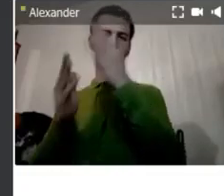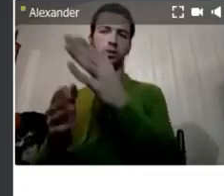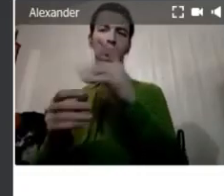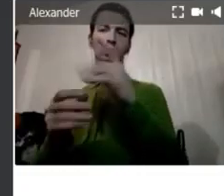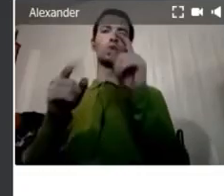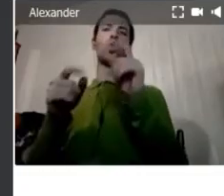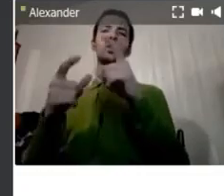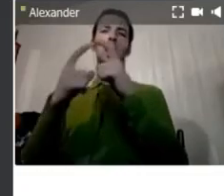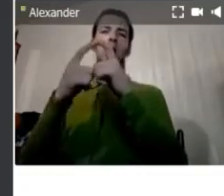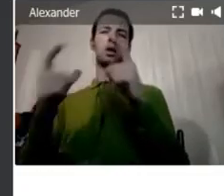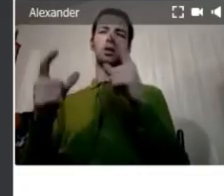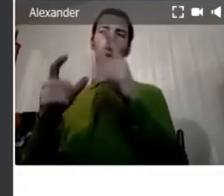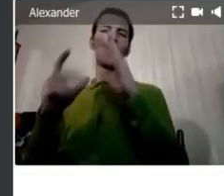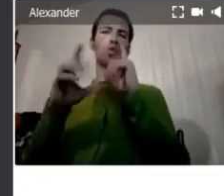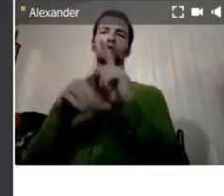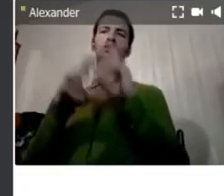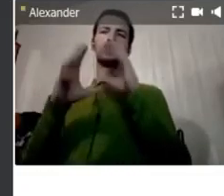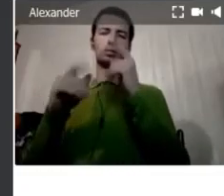сколько, наверное,